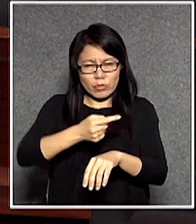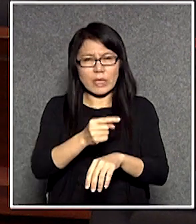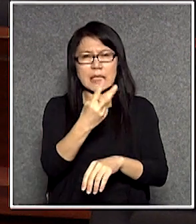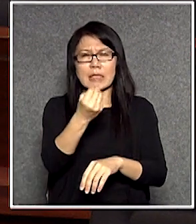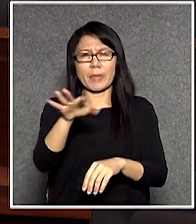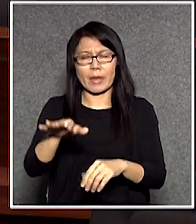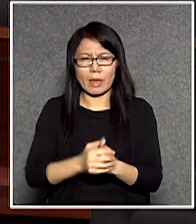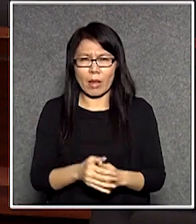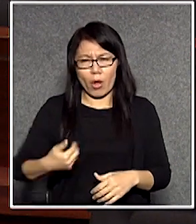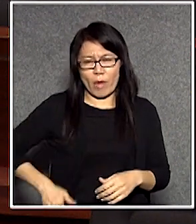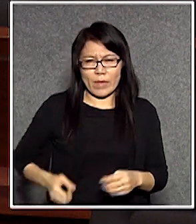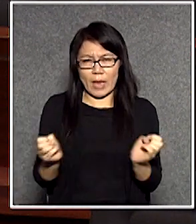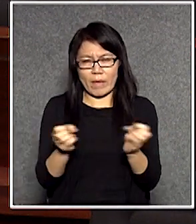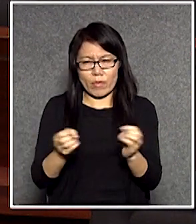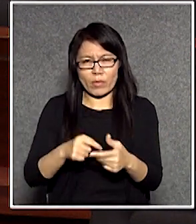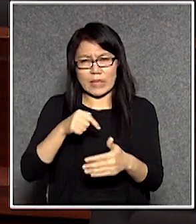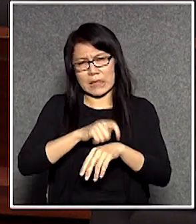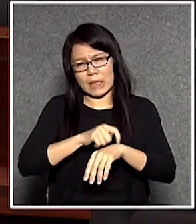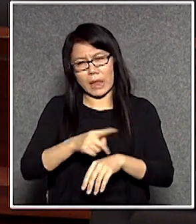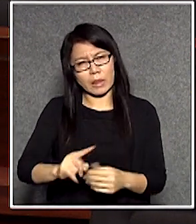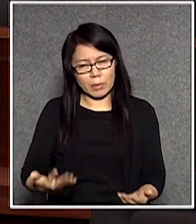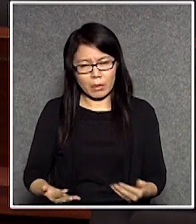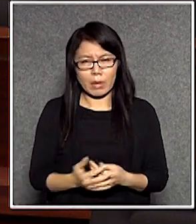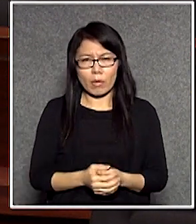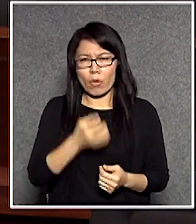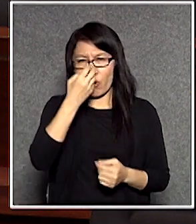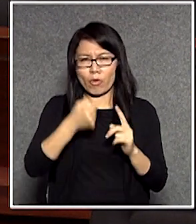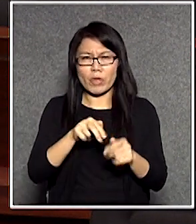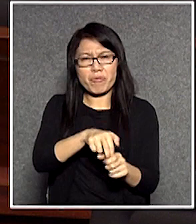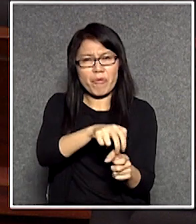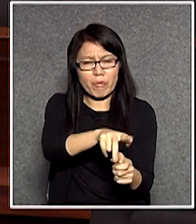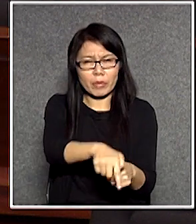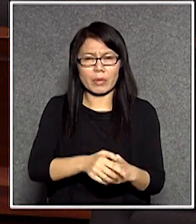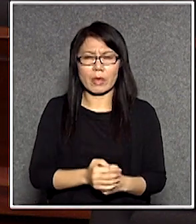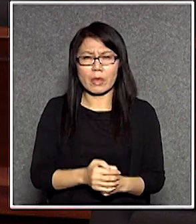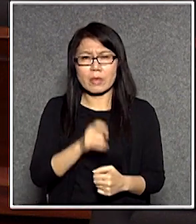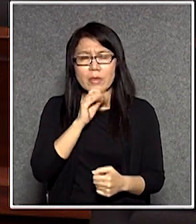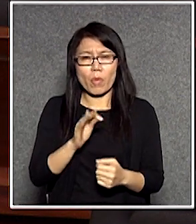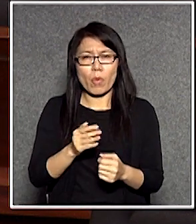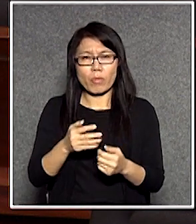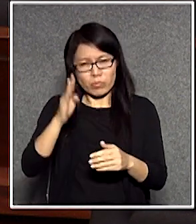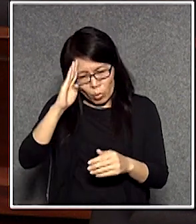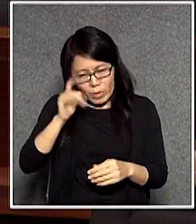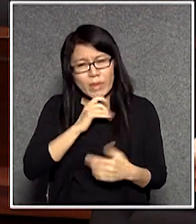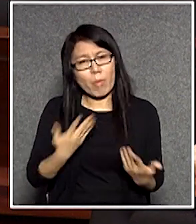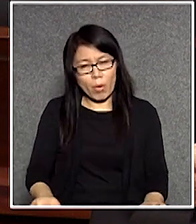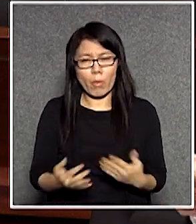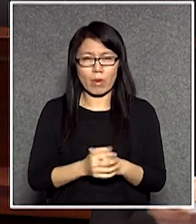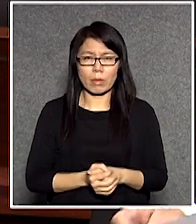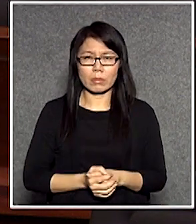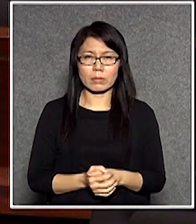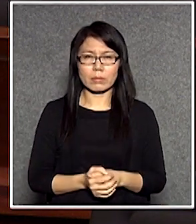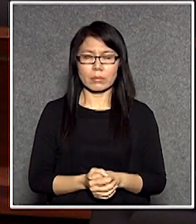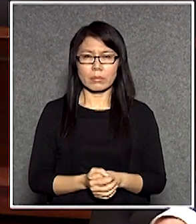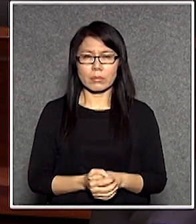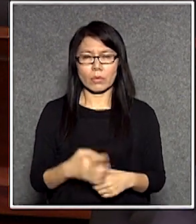們這樣浪費議會時間，市民養他們有沒有向市民道歉呢？